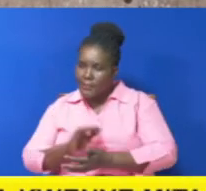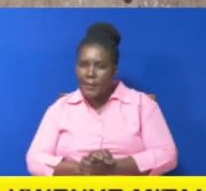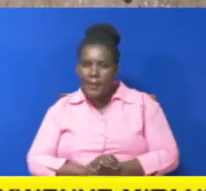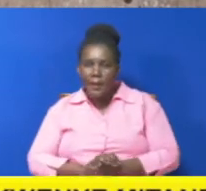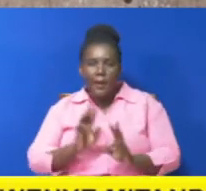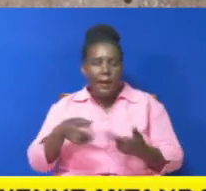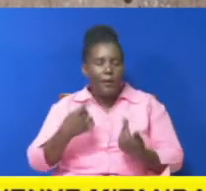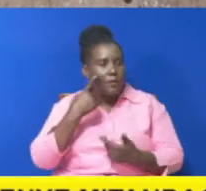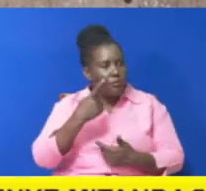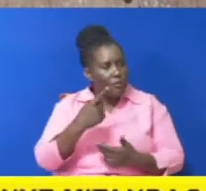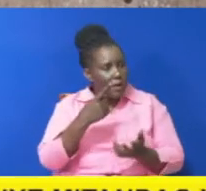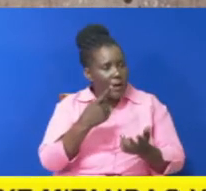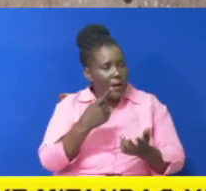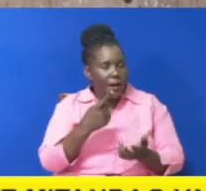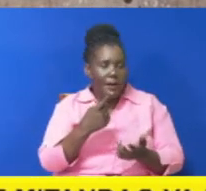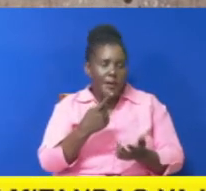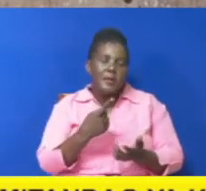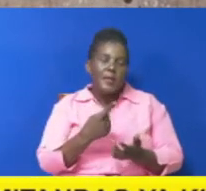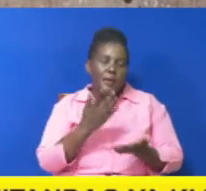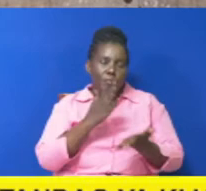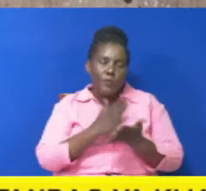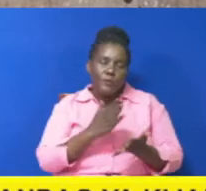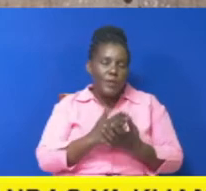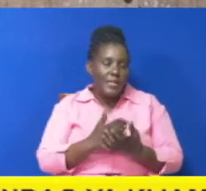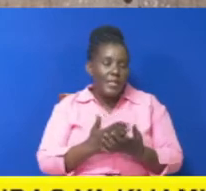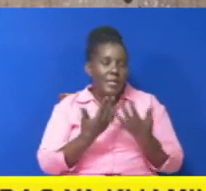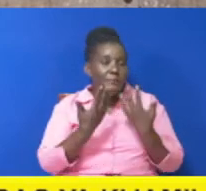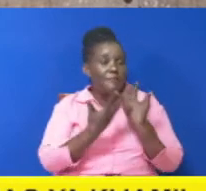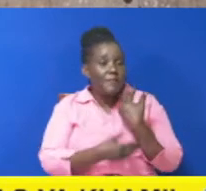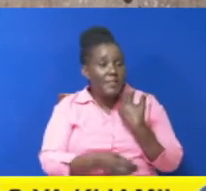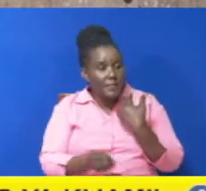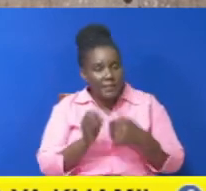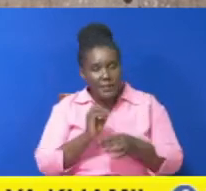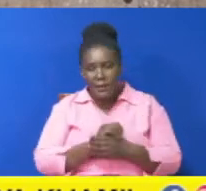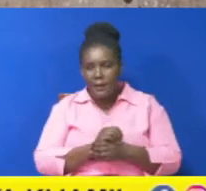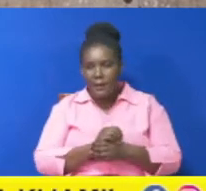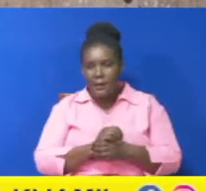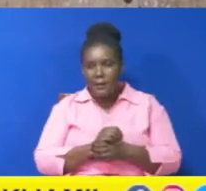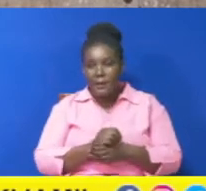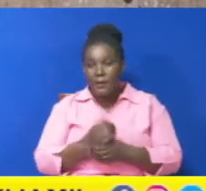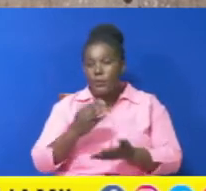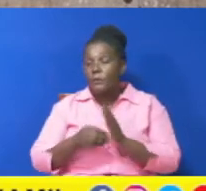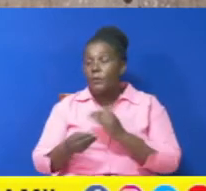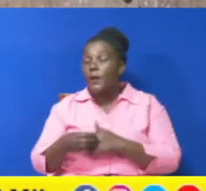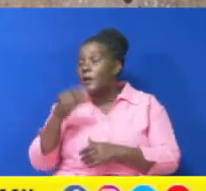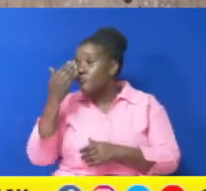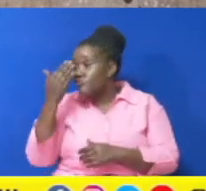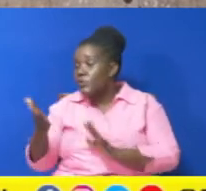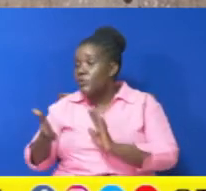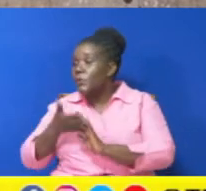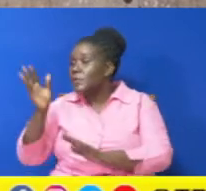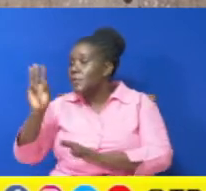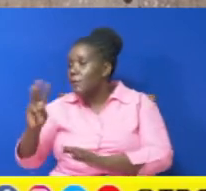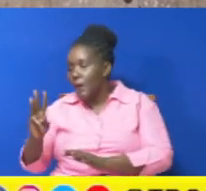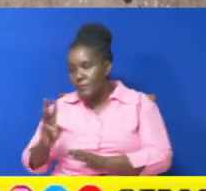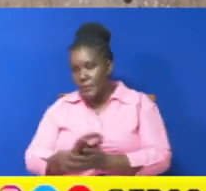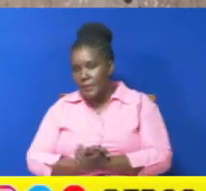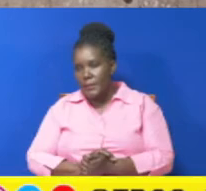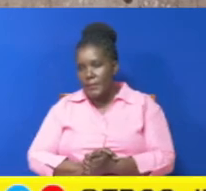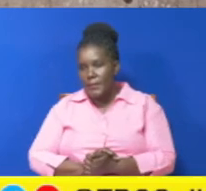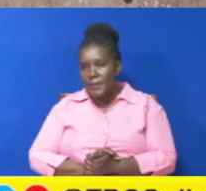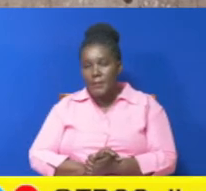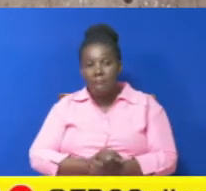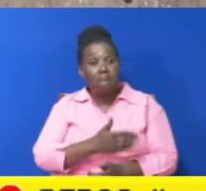kwamba huyu amedhalilika, hana chochote, yuko tu na familia, kwa sababu hatujui wapi pa kuanzia, wapi pa kuendea, basi